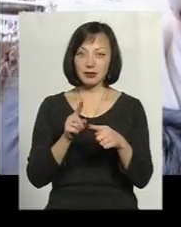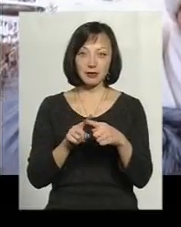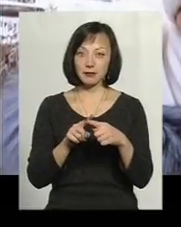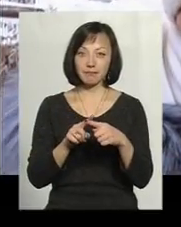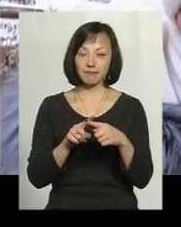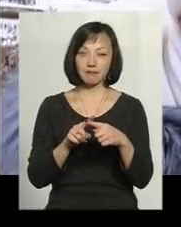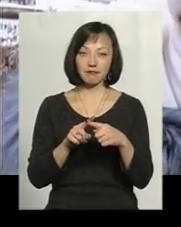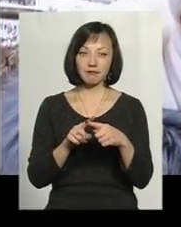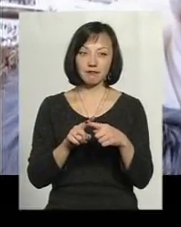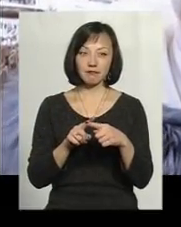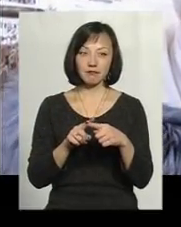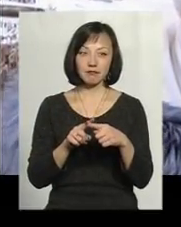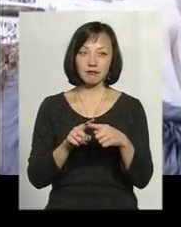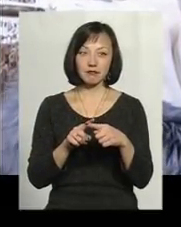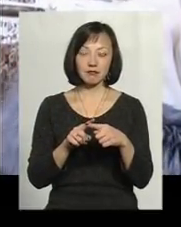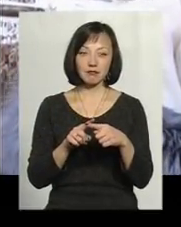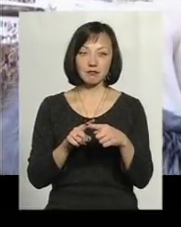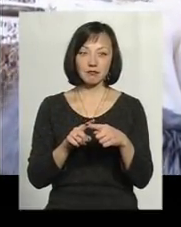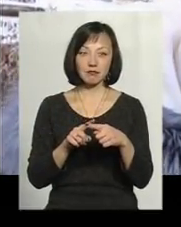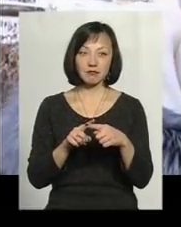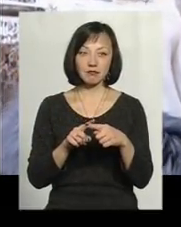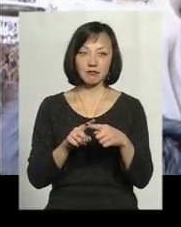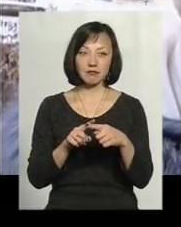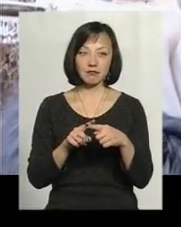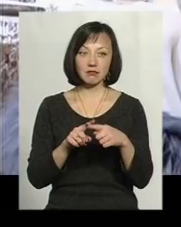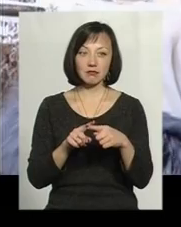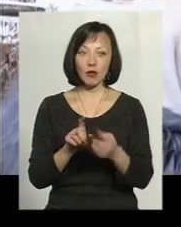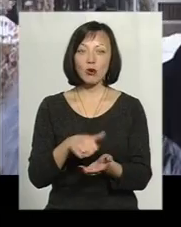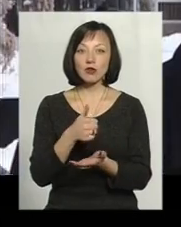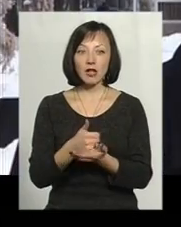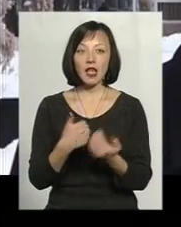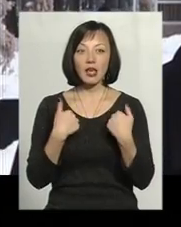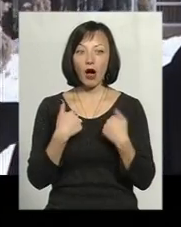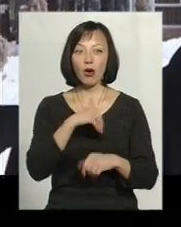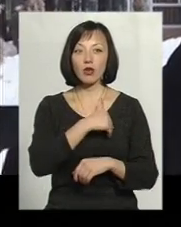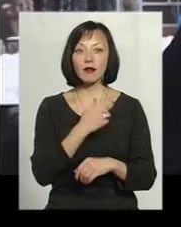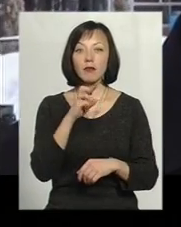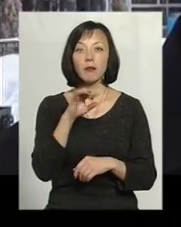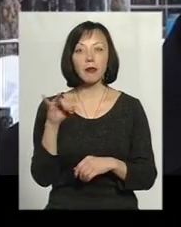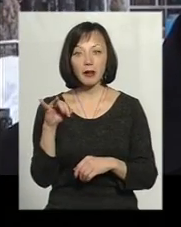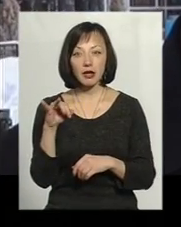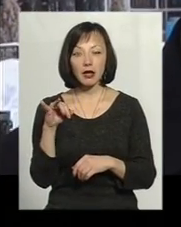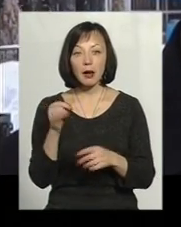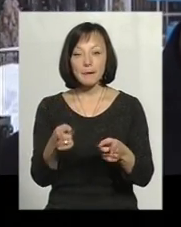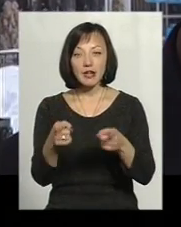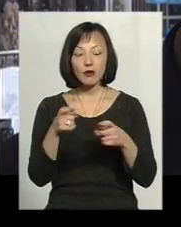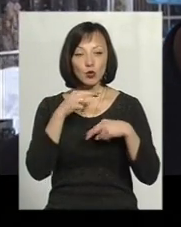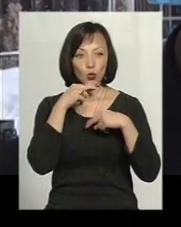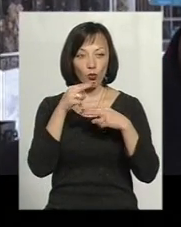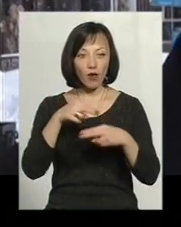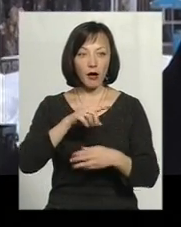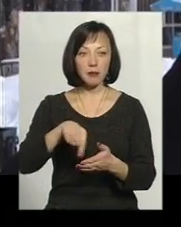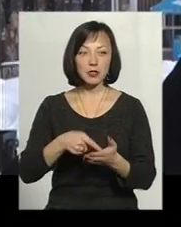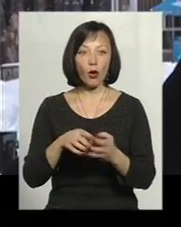звісно, оце отака от, якби, да, основне. Я хотів би привернути увагу